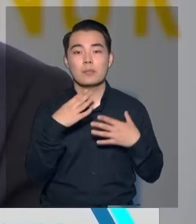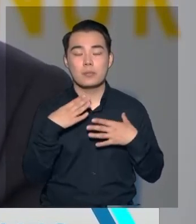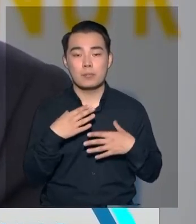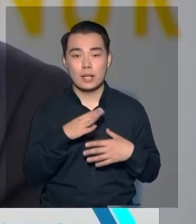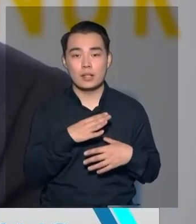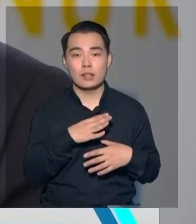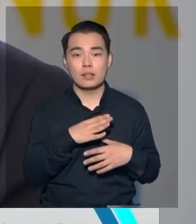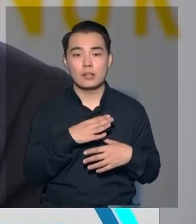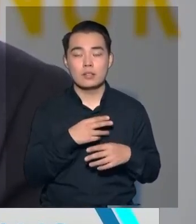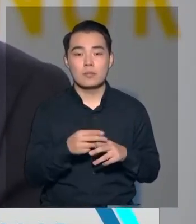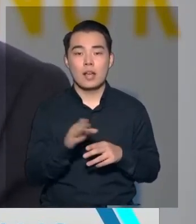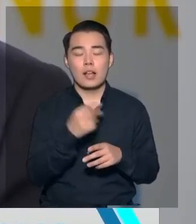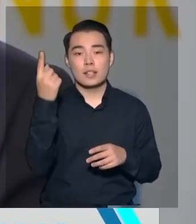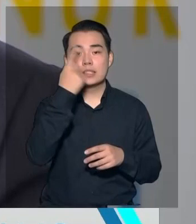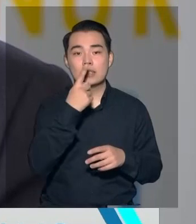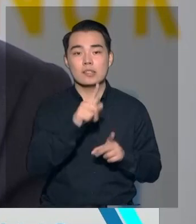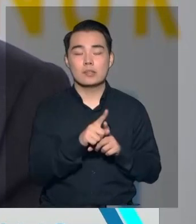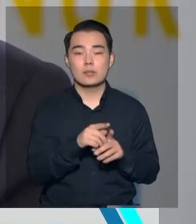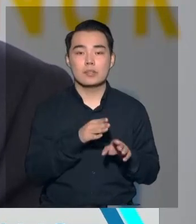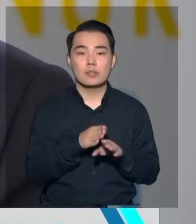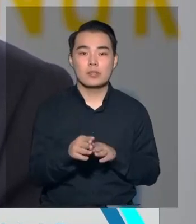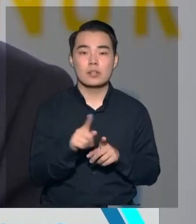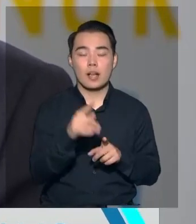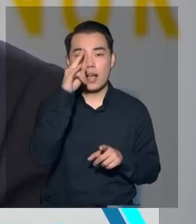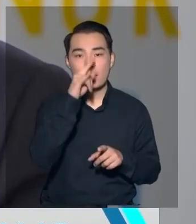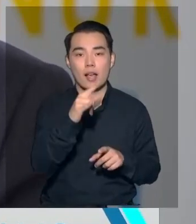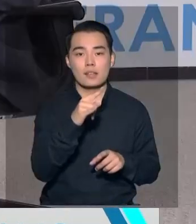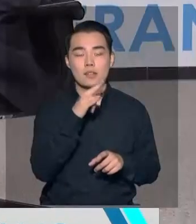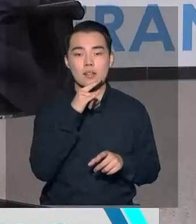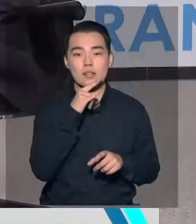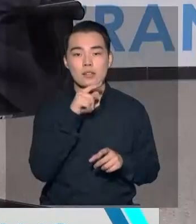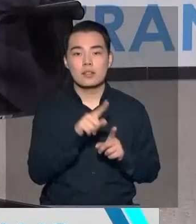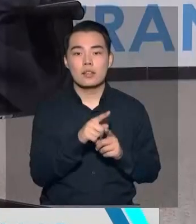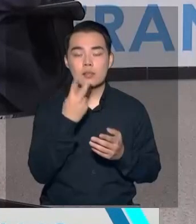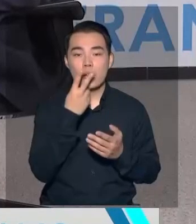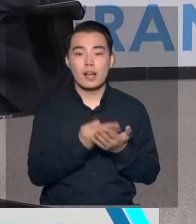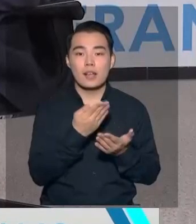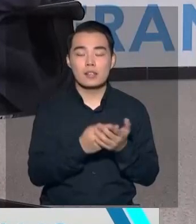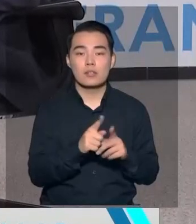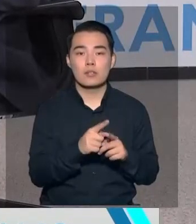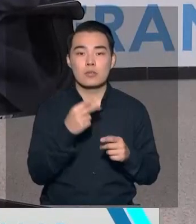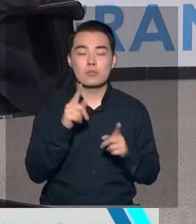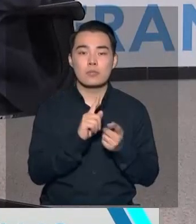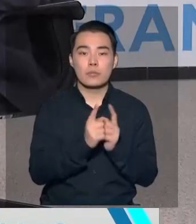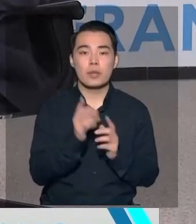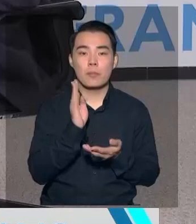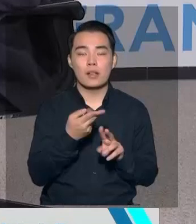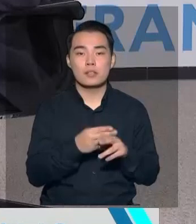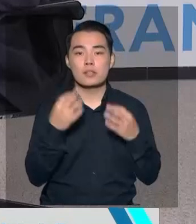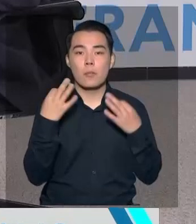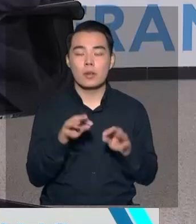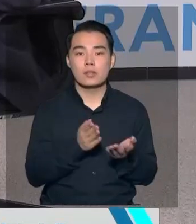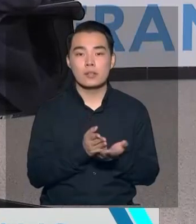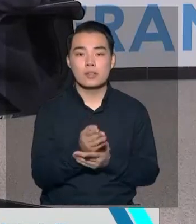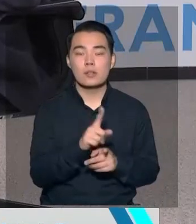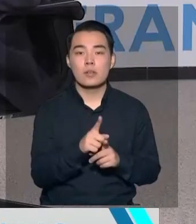қой. Осы бір жылдың ішінде Қазақстан елеулі дәрежеде өзгерді деп айтуға болады саяси жүйесі.